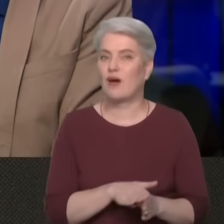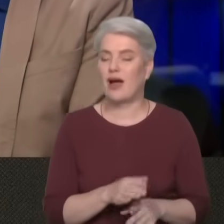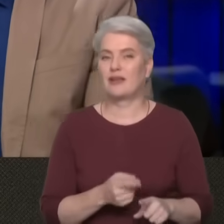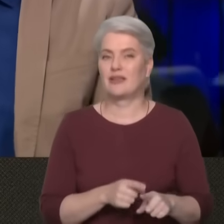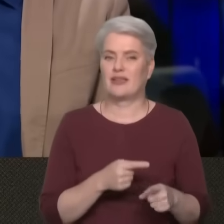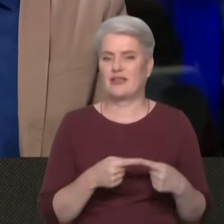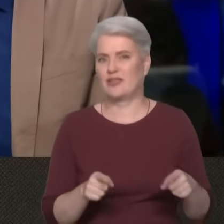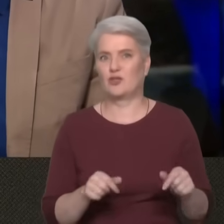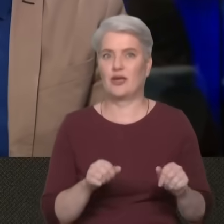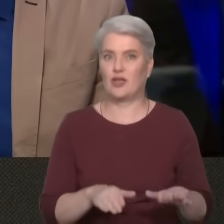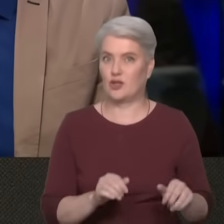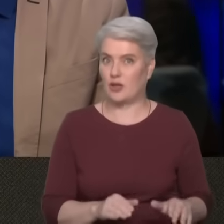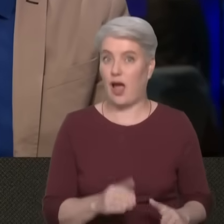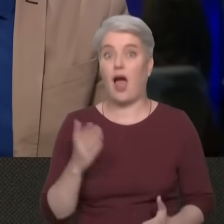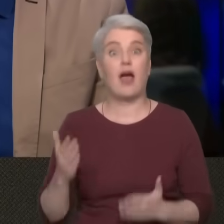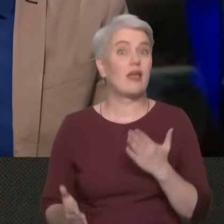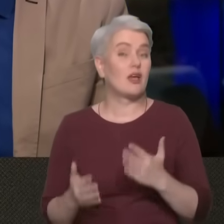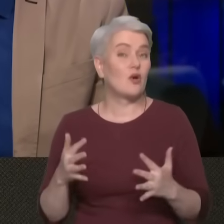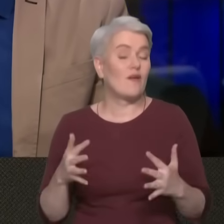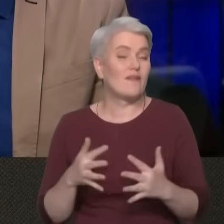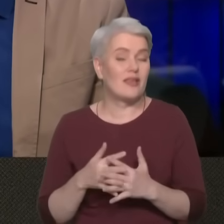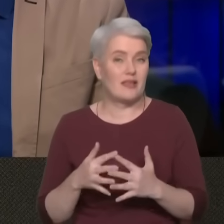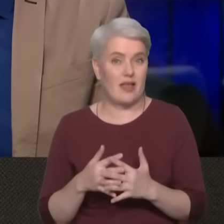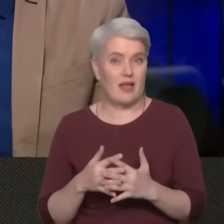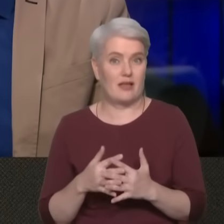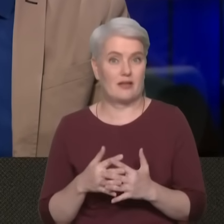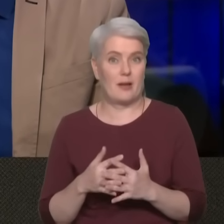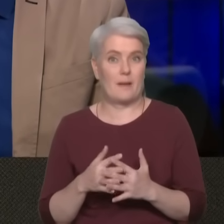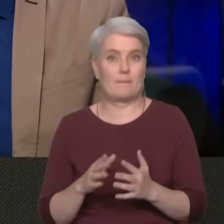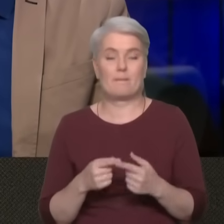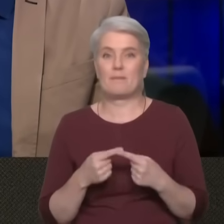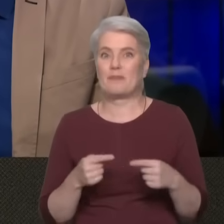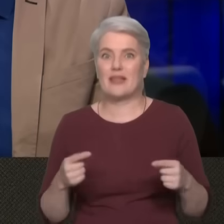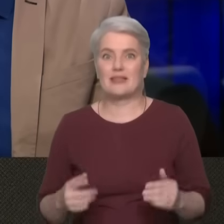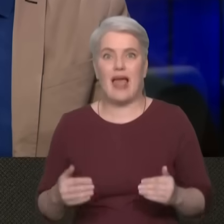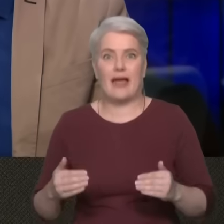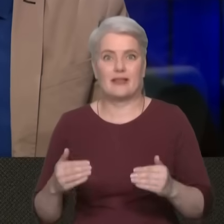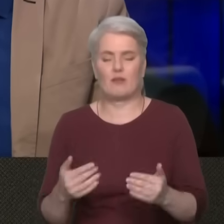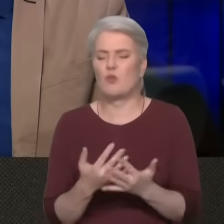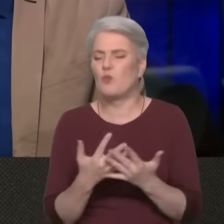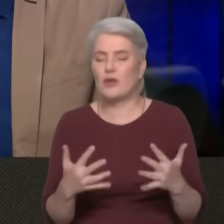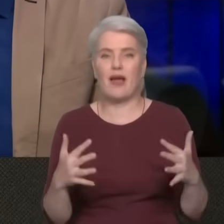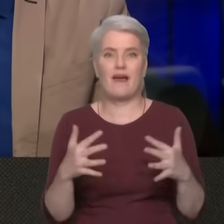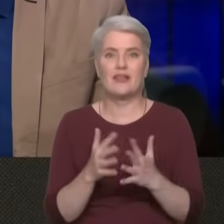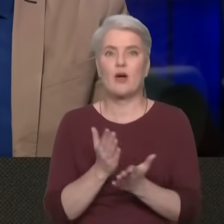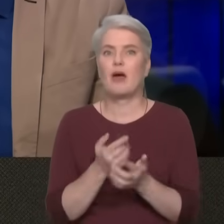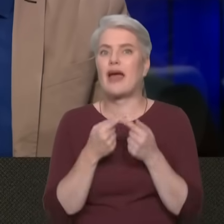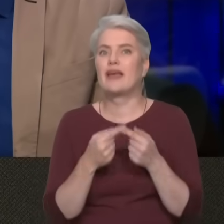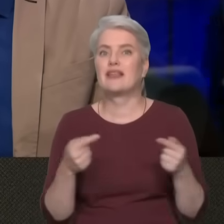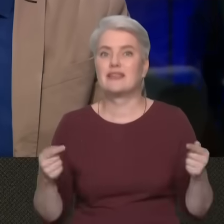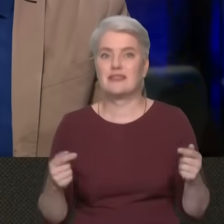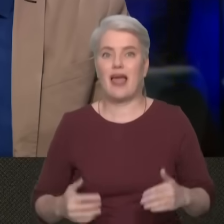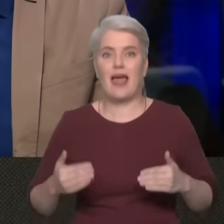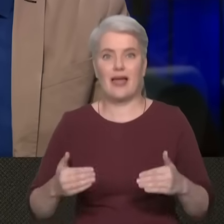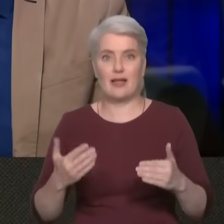імплементувати ті чи інші рішення. Якщо війна, наприклад, має різні етапи, будь-яка війна має різні етапи, якщо ми